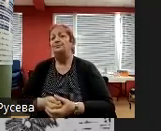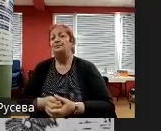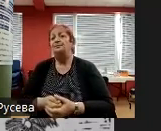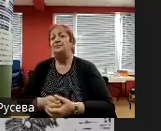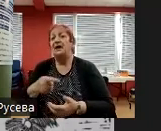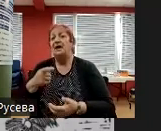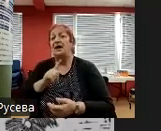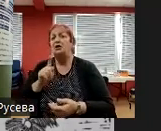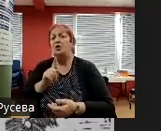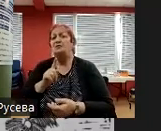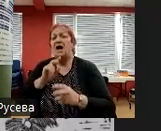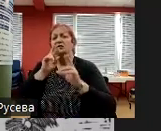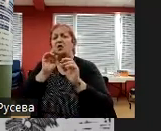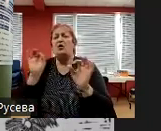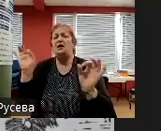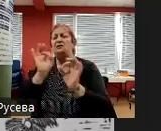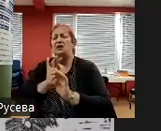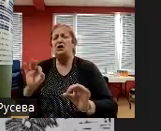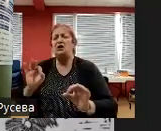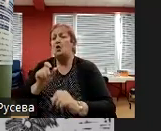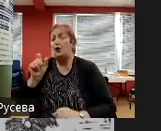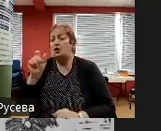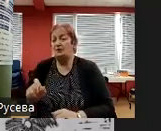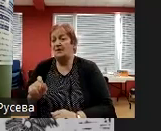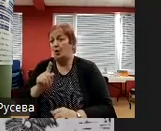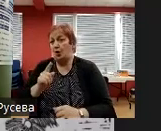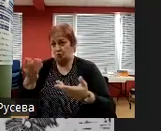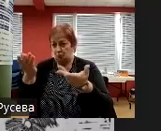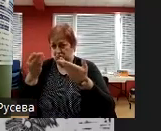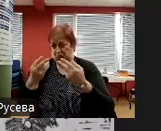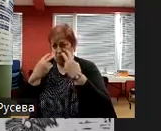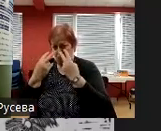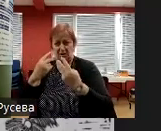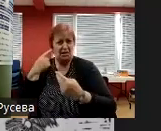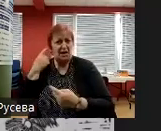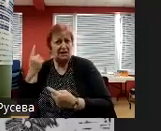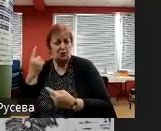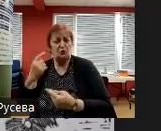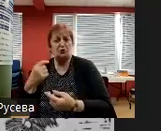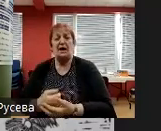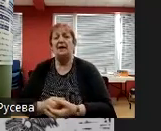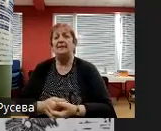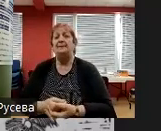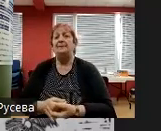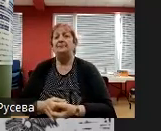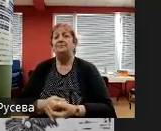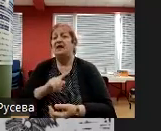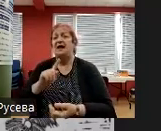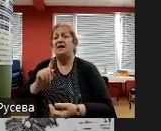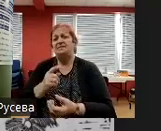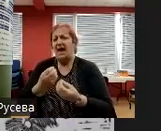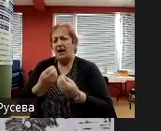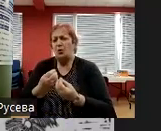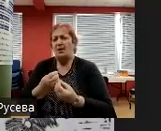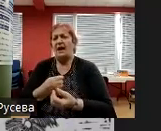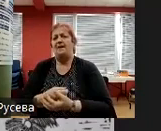това нищо не говори на човек, който слуша всъщност, така че не е за предпочитане да